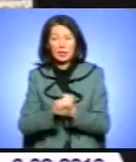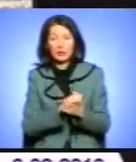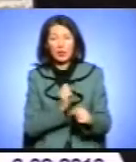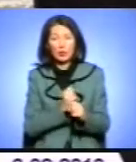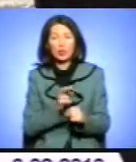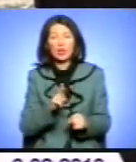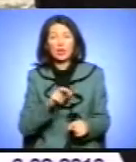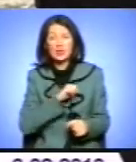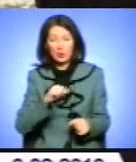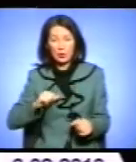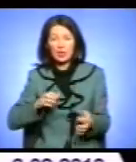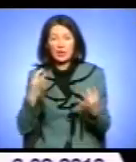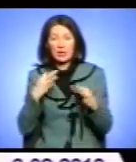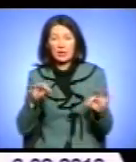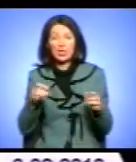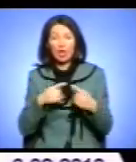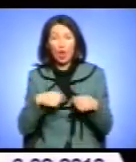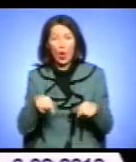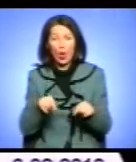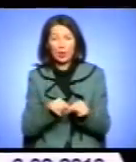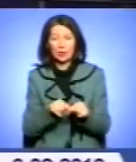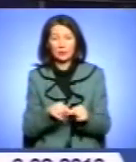та незалежний орган.